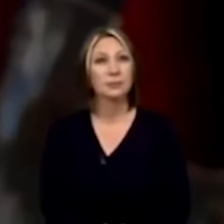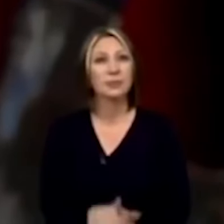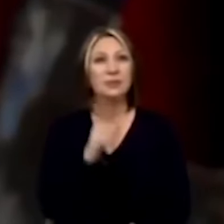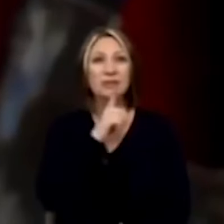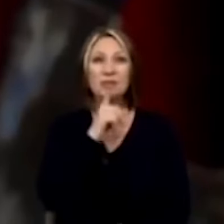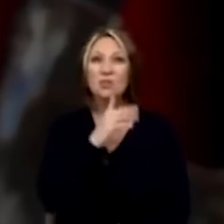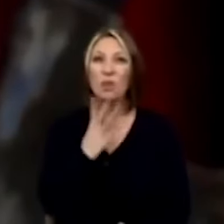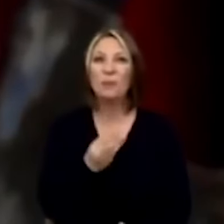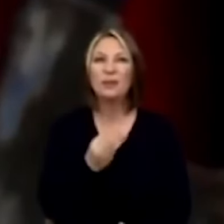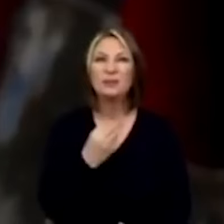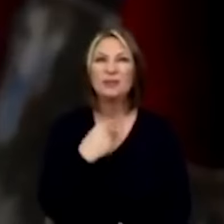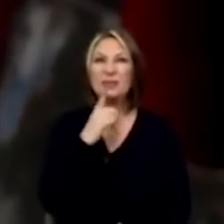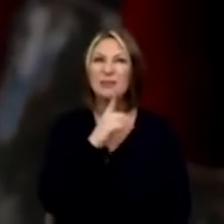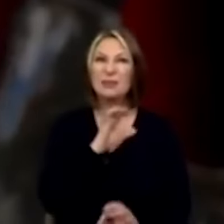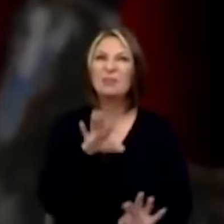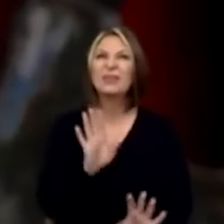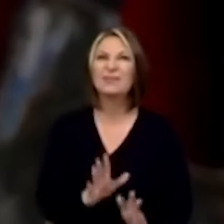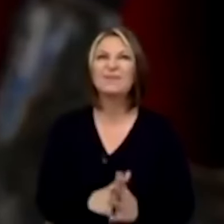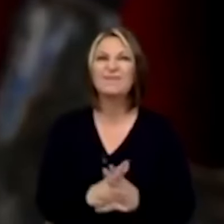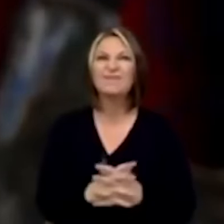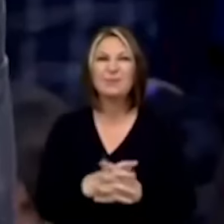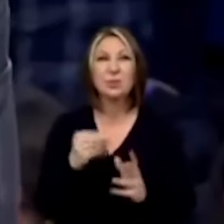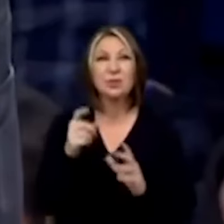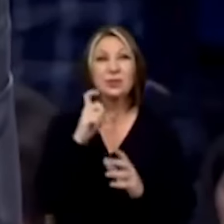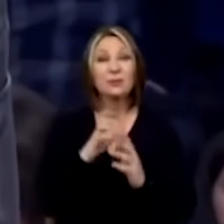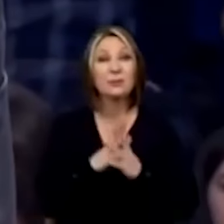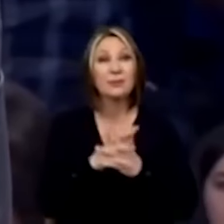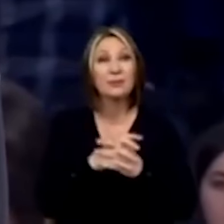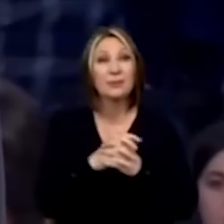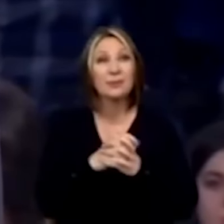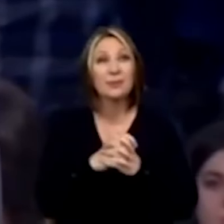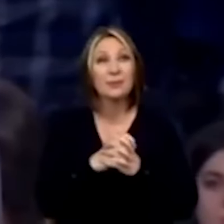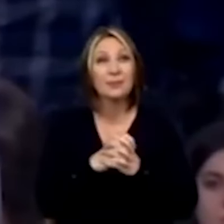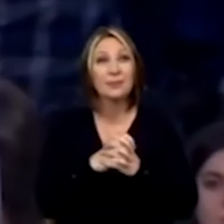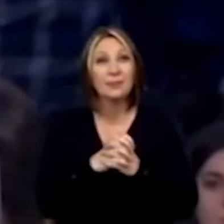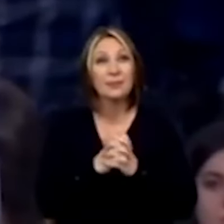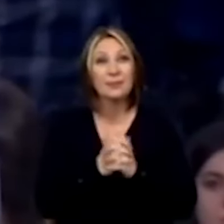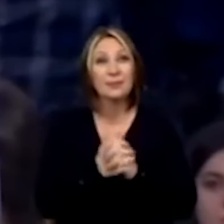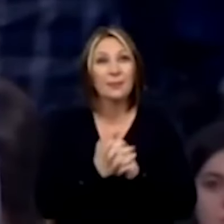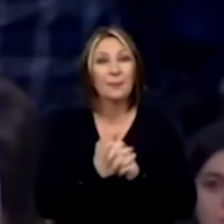İngilizce olabilir ya. Pek iyi değilim. Güzel bir cevap. Sizin?